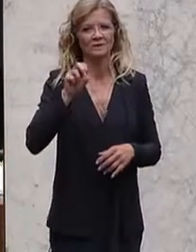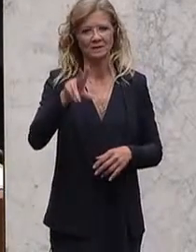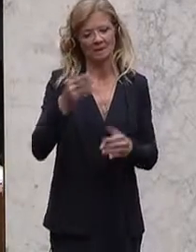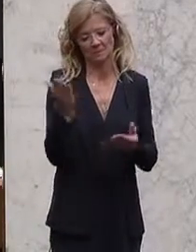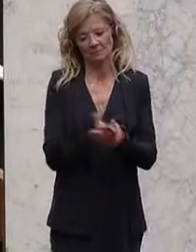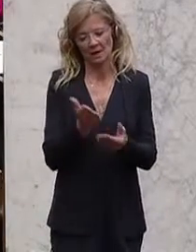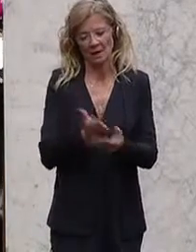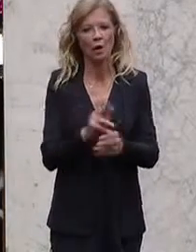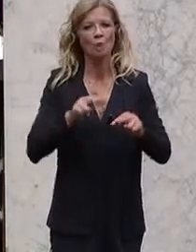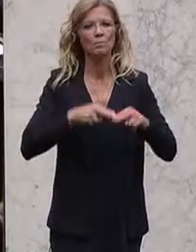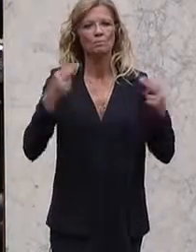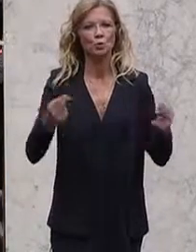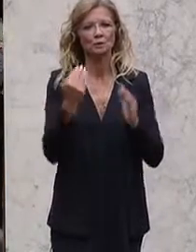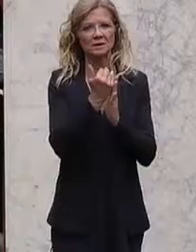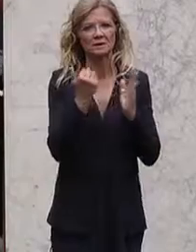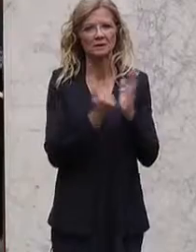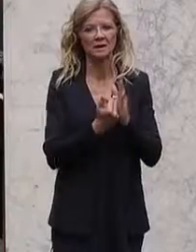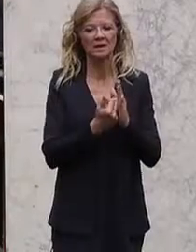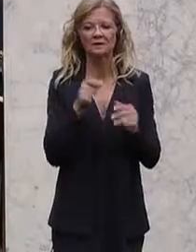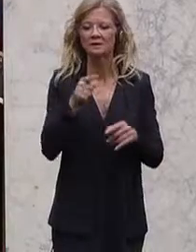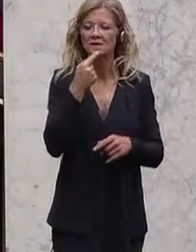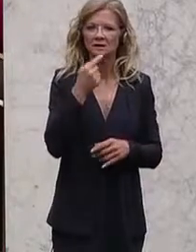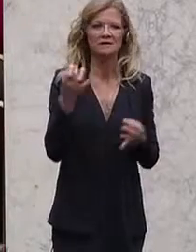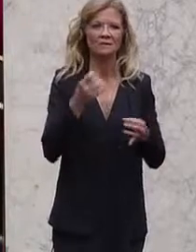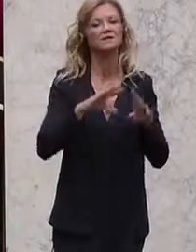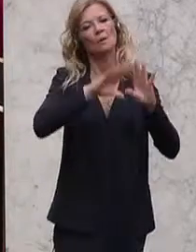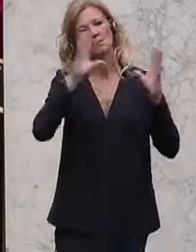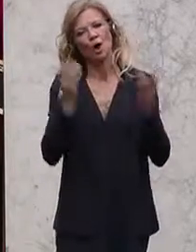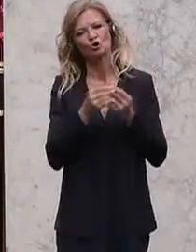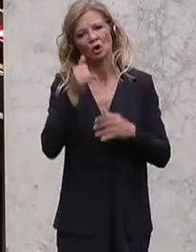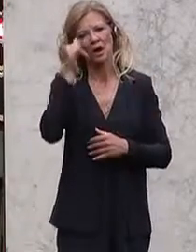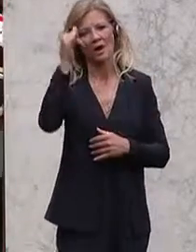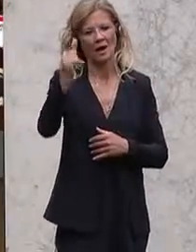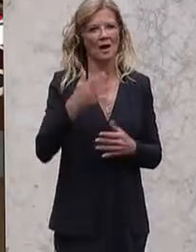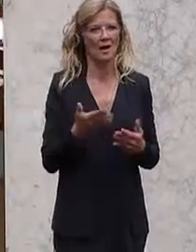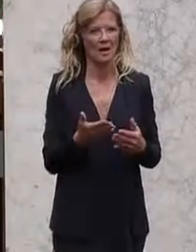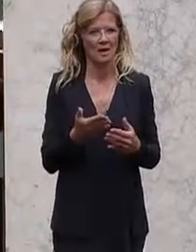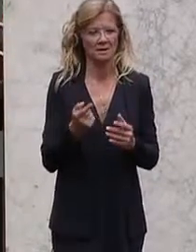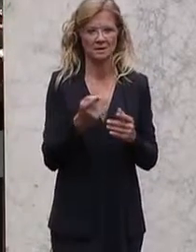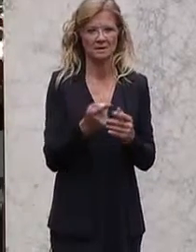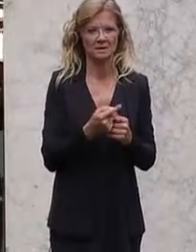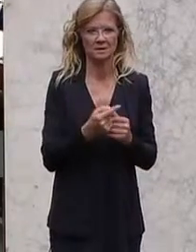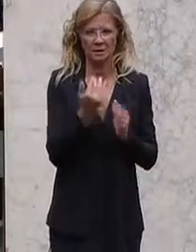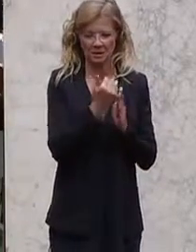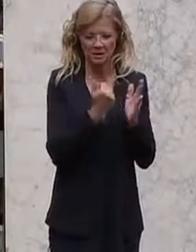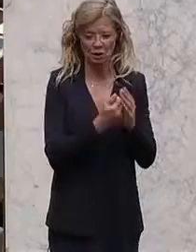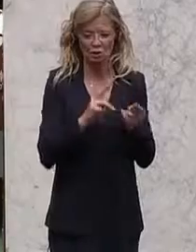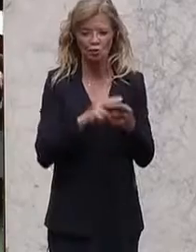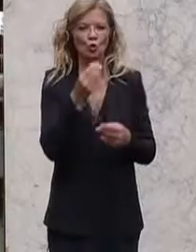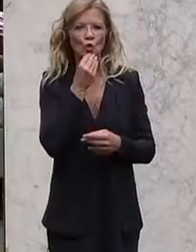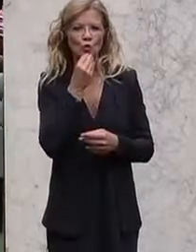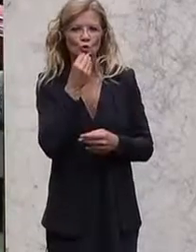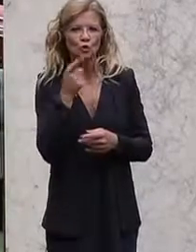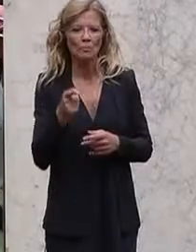entsprechende EU-Richtlinie zur Schaffung einheitlicher Standards für Pauschalreisen umgesetzt. Vorgesehen sind unter anderem umfangreiche